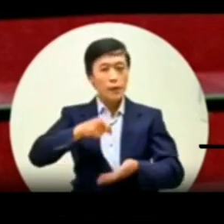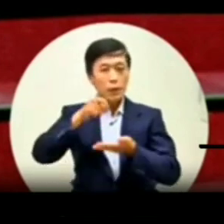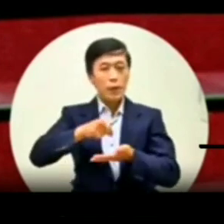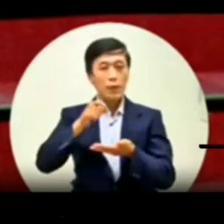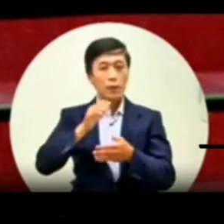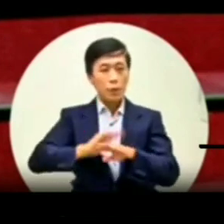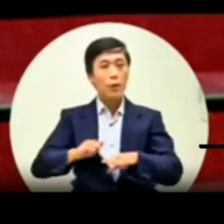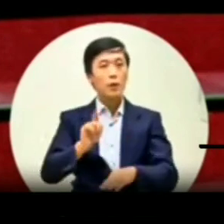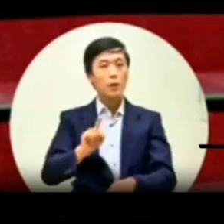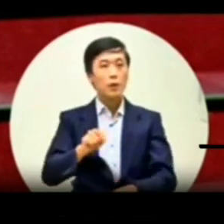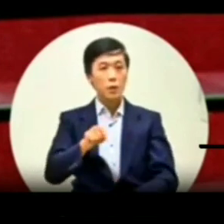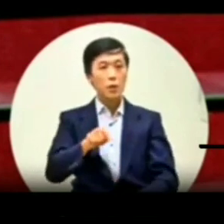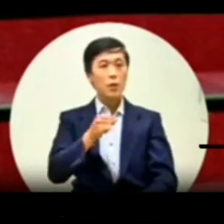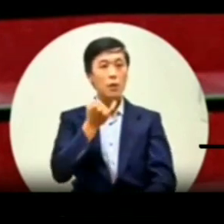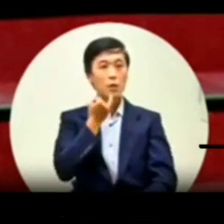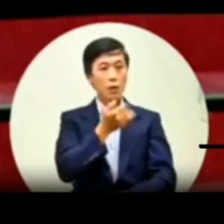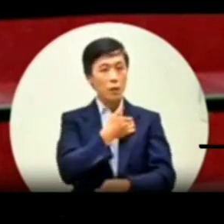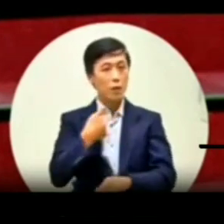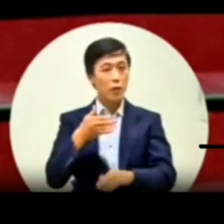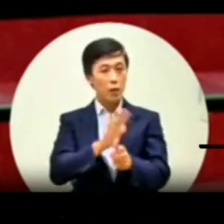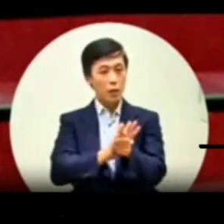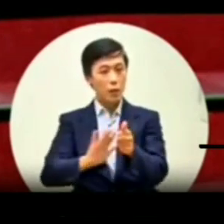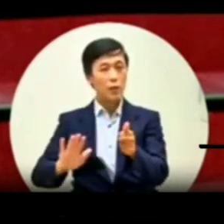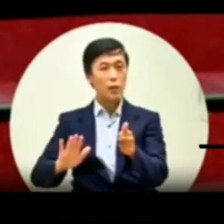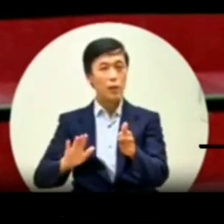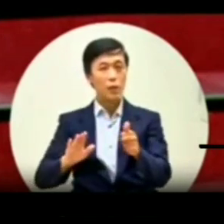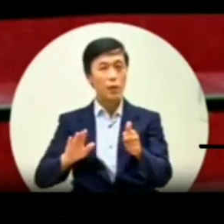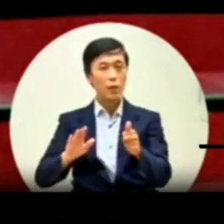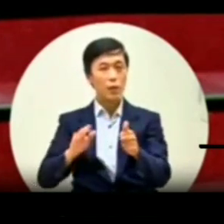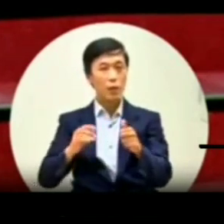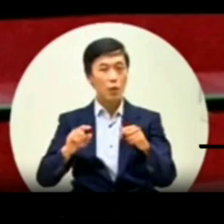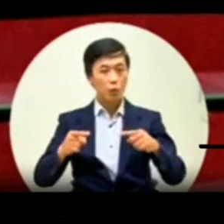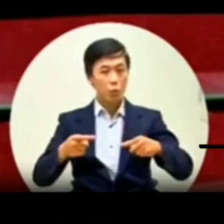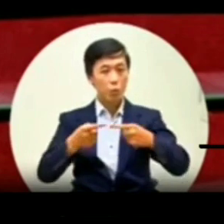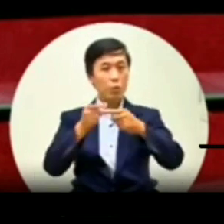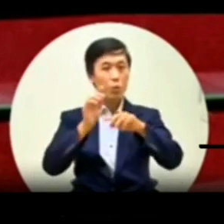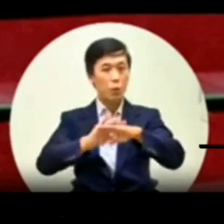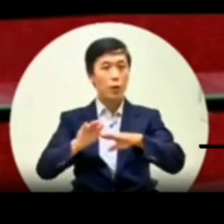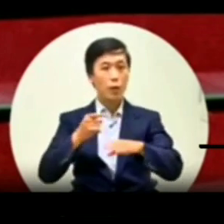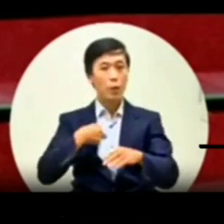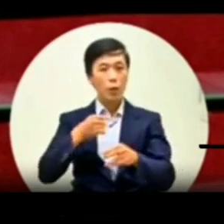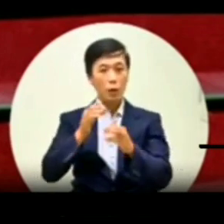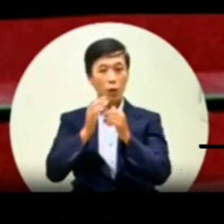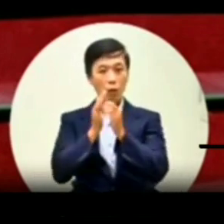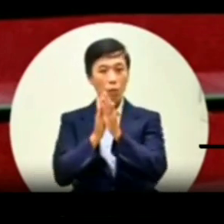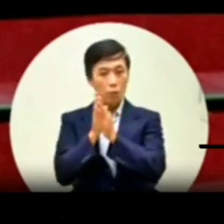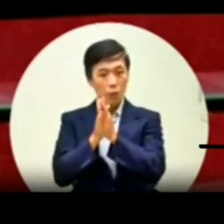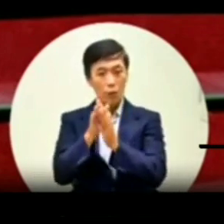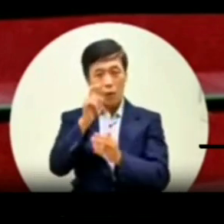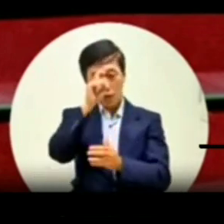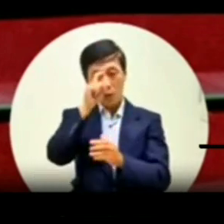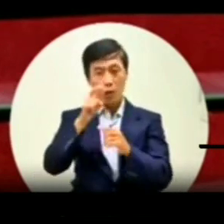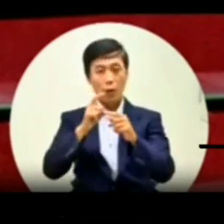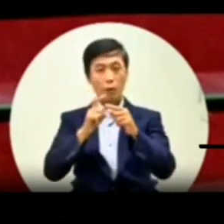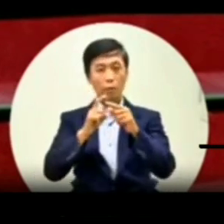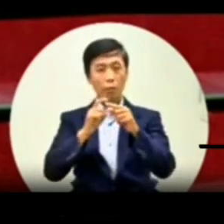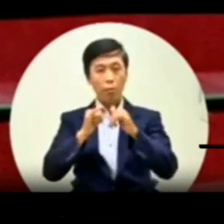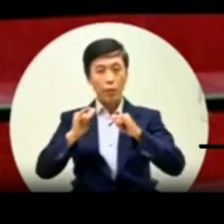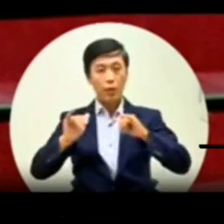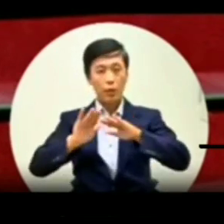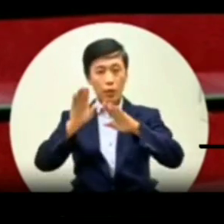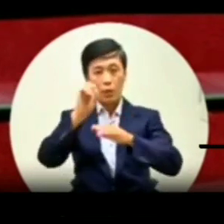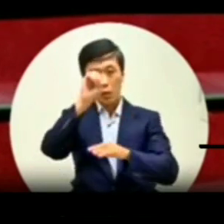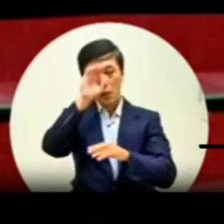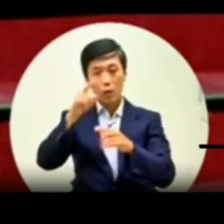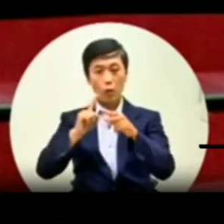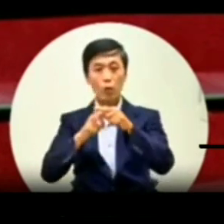这件事情可能会引起很大的一个纷争。我要拜托民进党中央党部，是不是要收